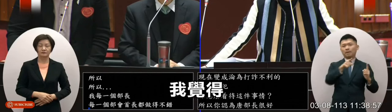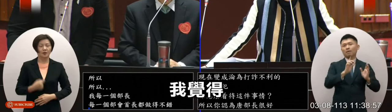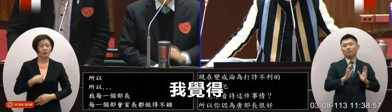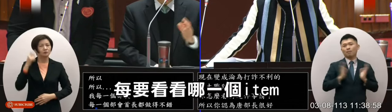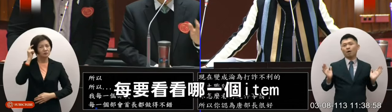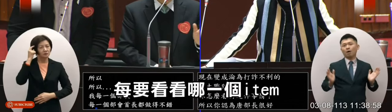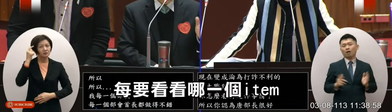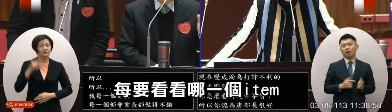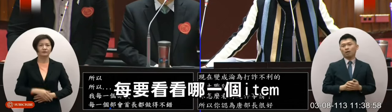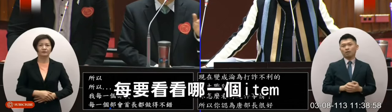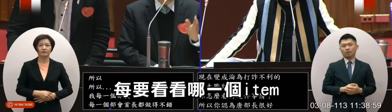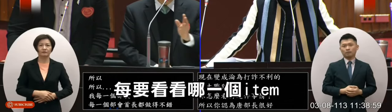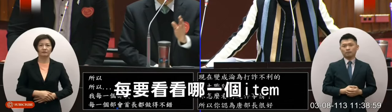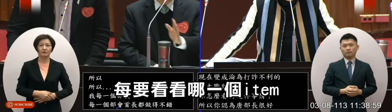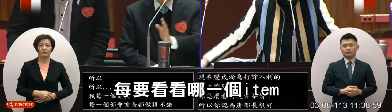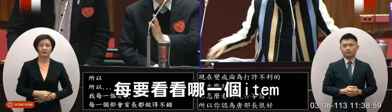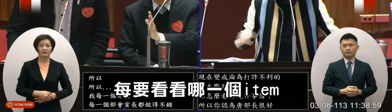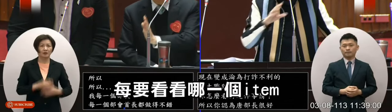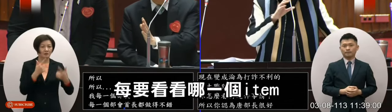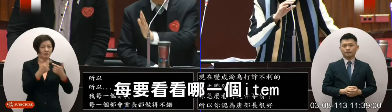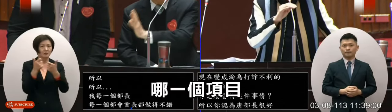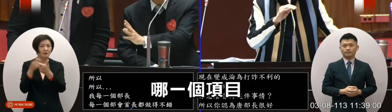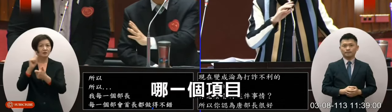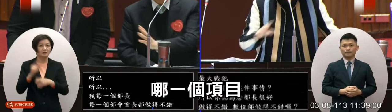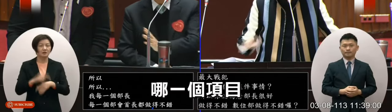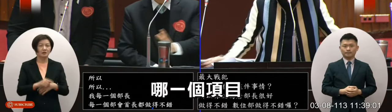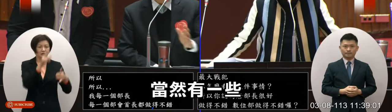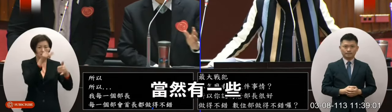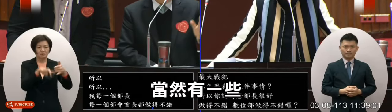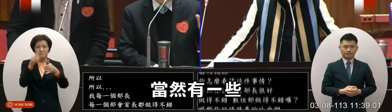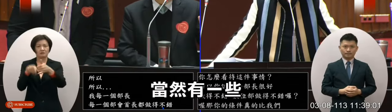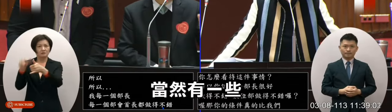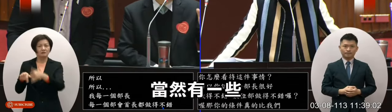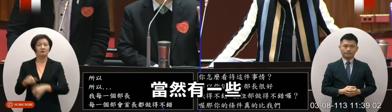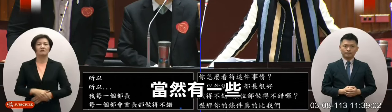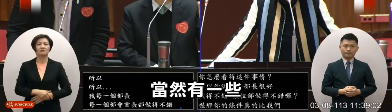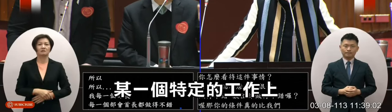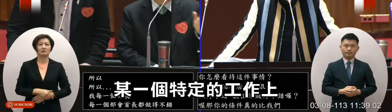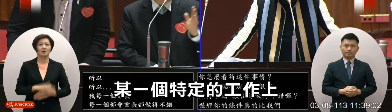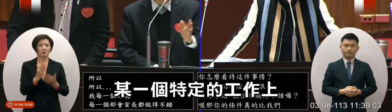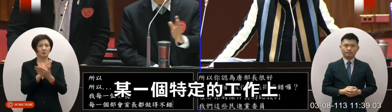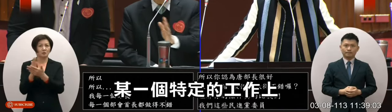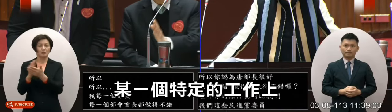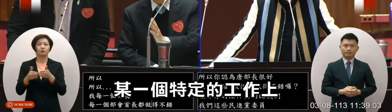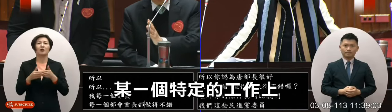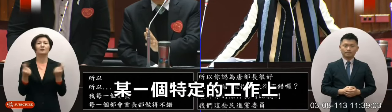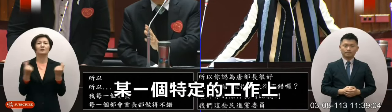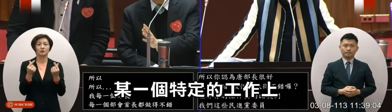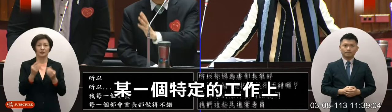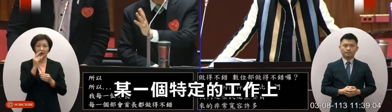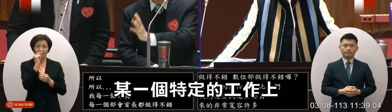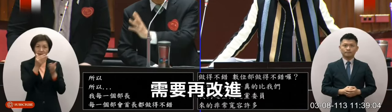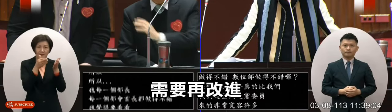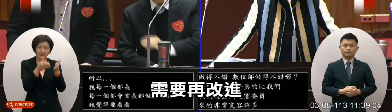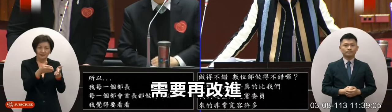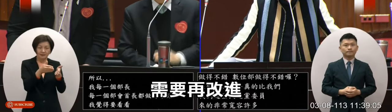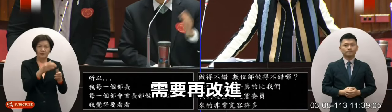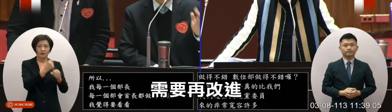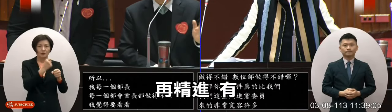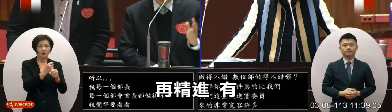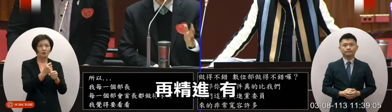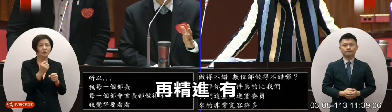得每要看看哪一个 item 哪一个项目，当然有一些某一个特定的工作上需要再